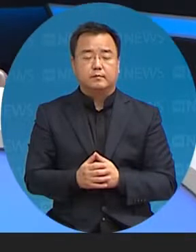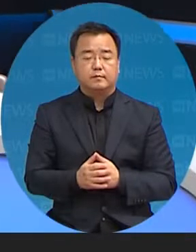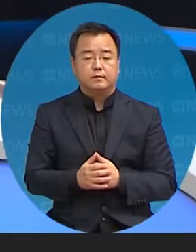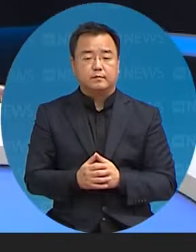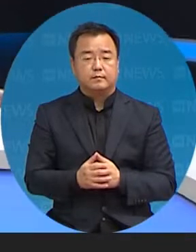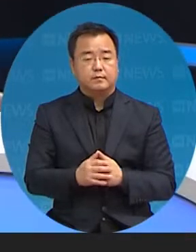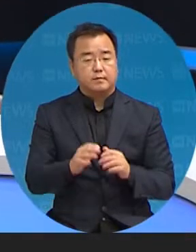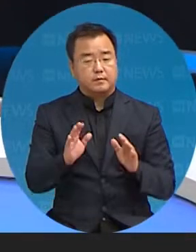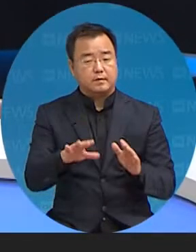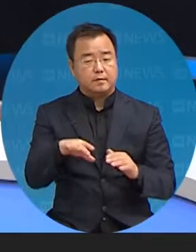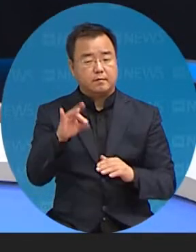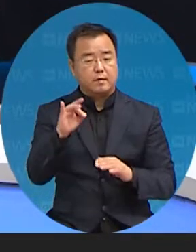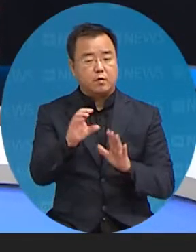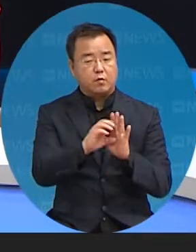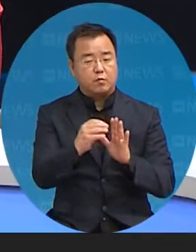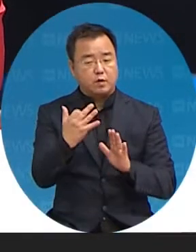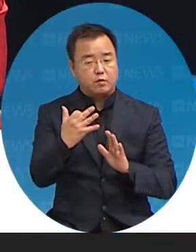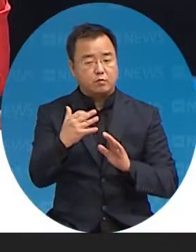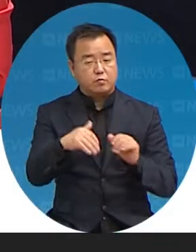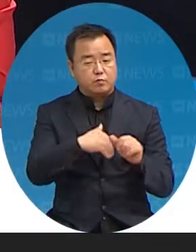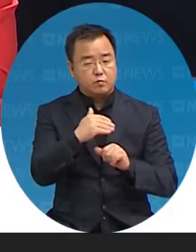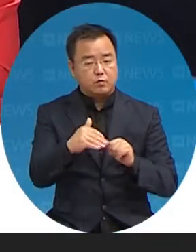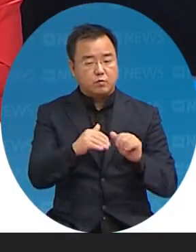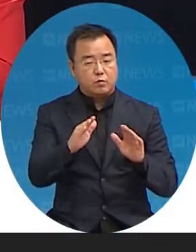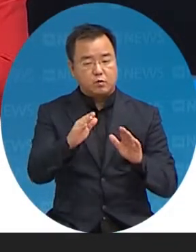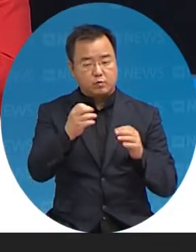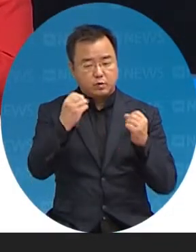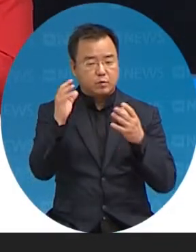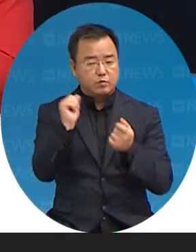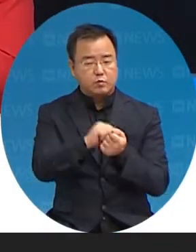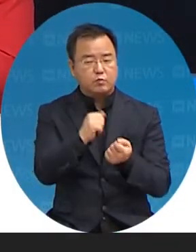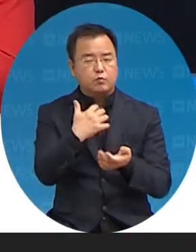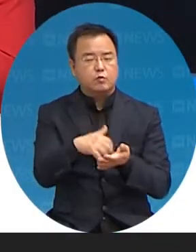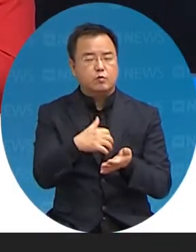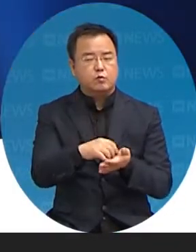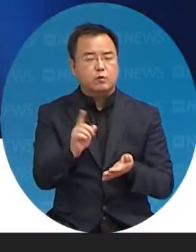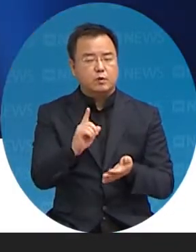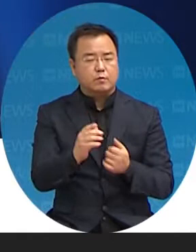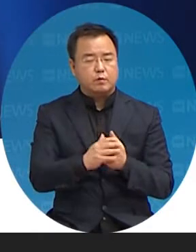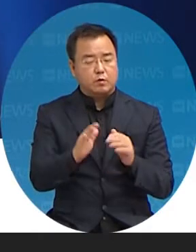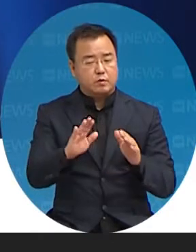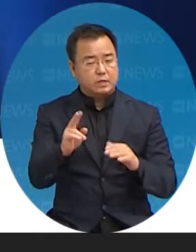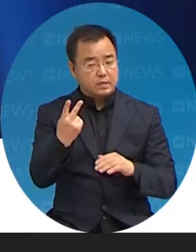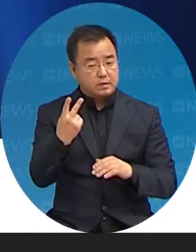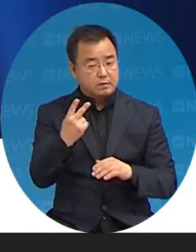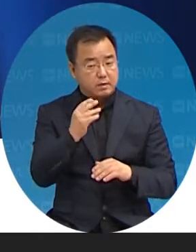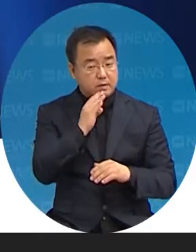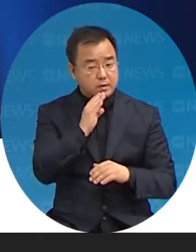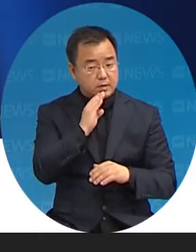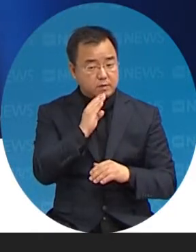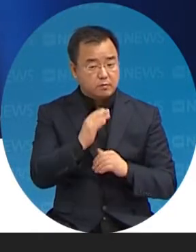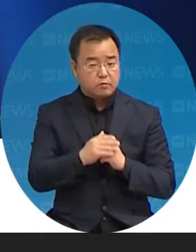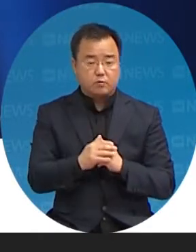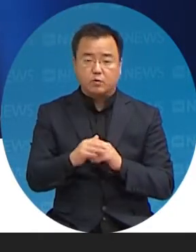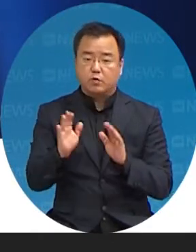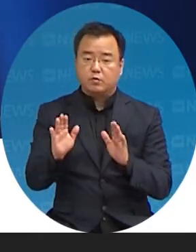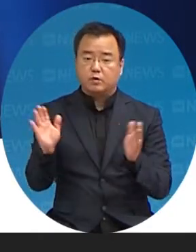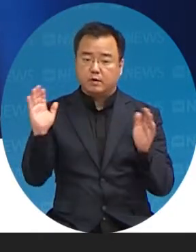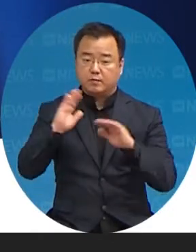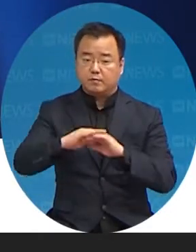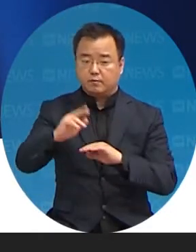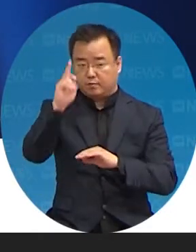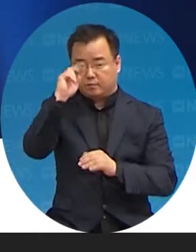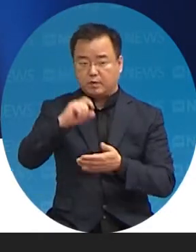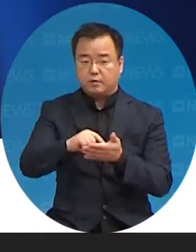기자 먼저 코나 일고 오늘의 신규 확신 자현 1부터 마치 퍼 보조 오늘도 200명 때 를 기록해 쬲 네 오늘 자정을 기준으로